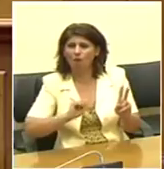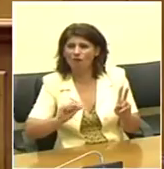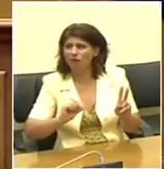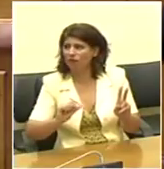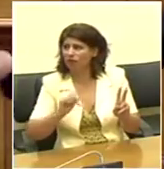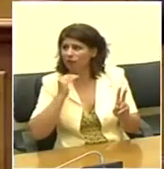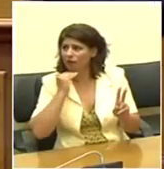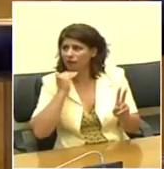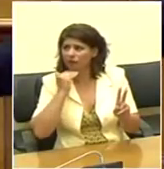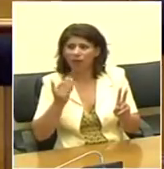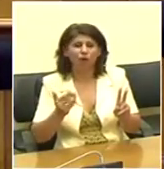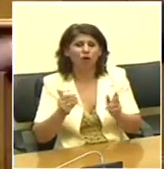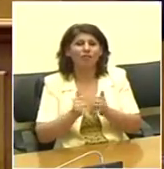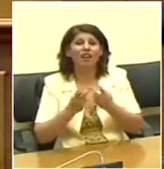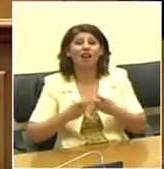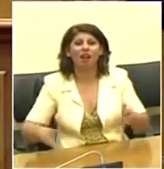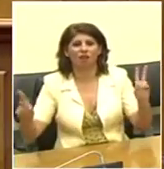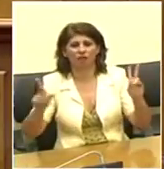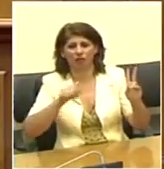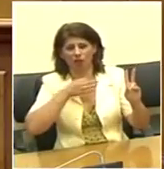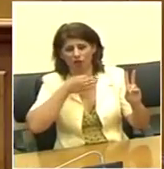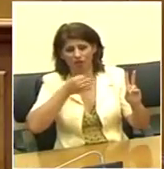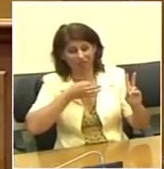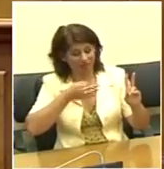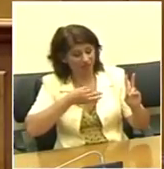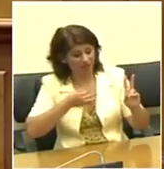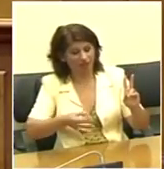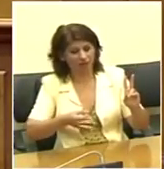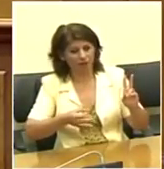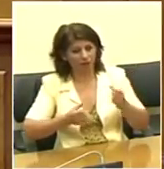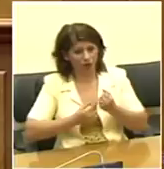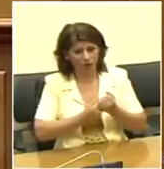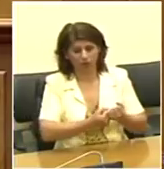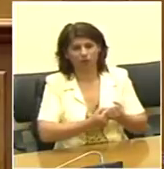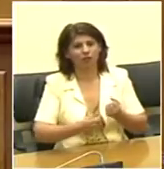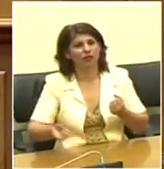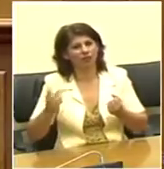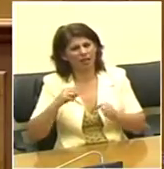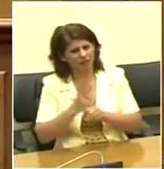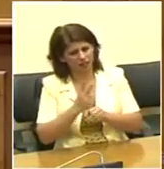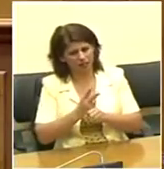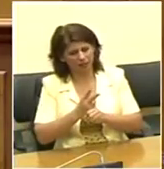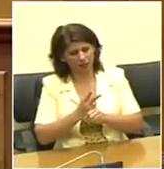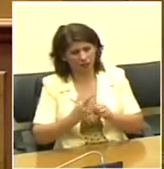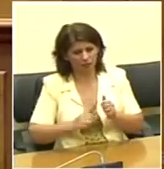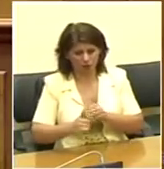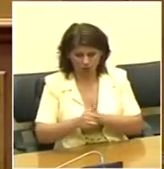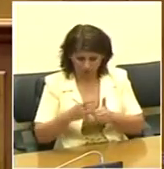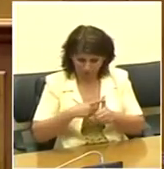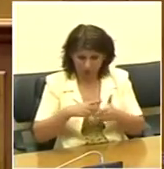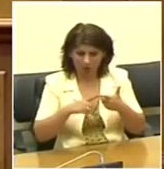κανένα φιλελεύθερο διάταγμα για τους ομοφιλόφιλους και τα άλλα που έχουν άλλες σεξουαλικές προτεραιότητες.